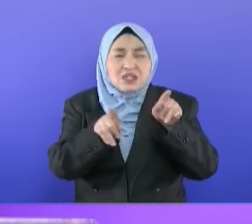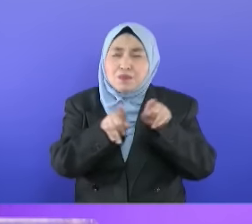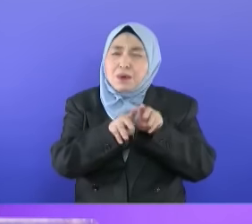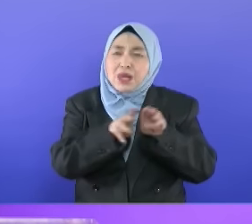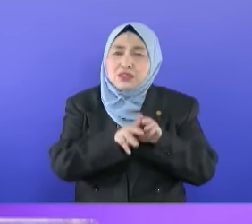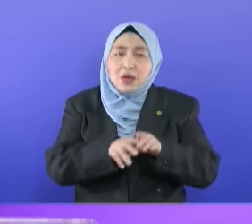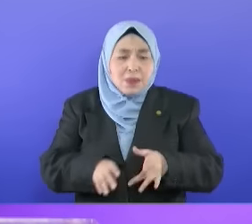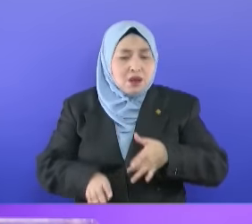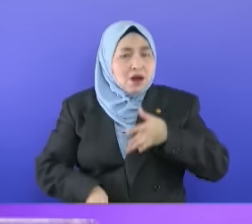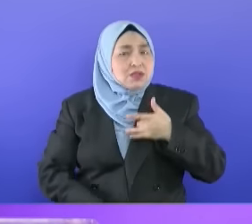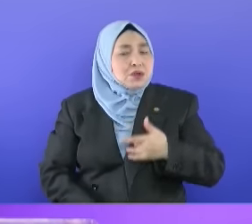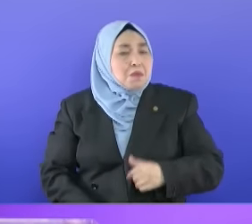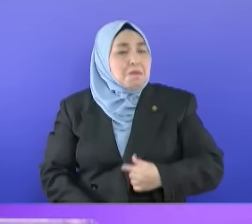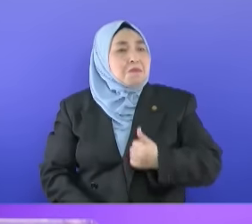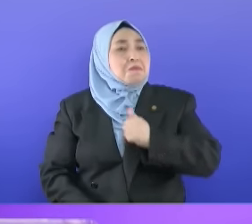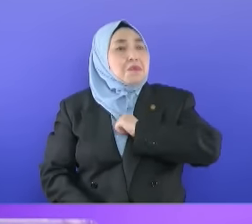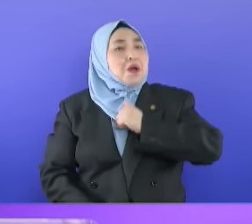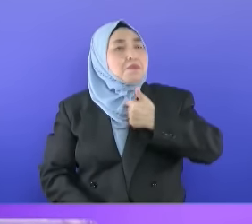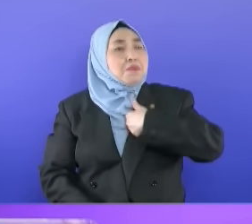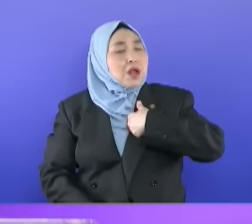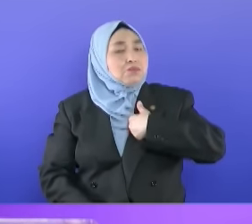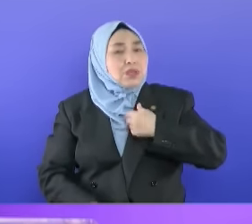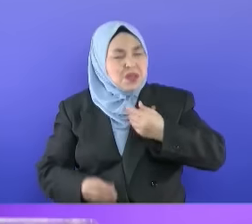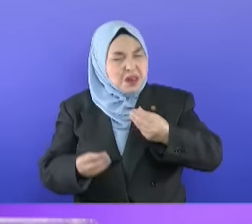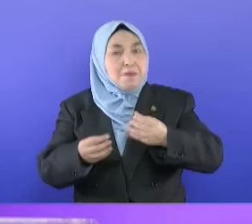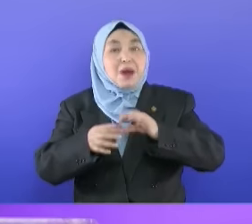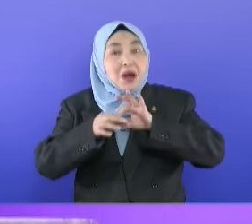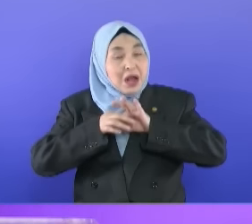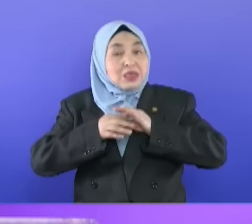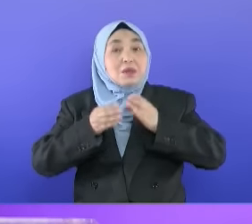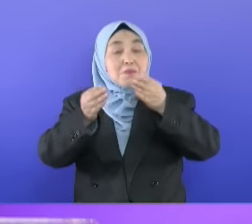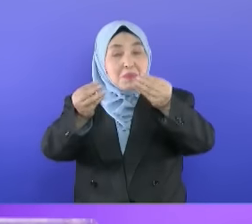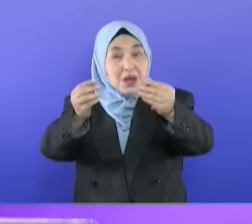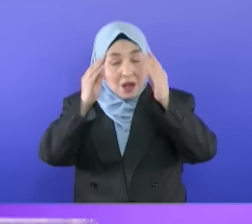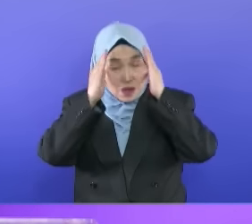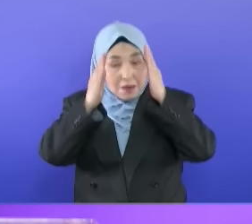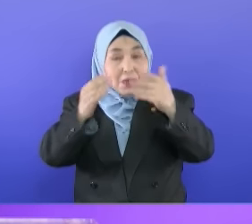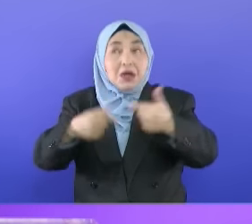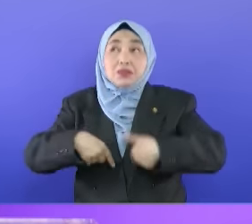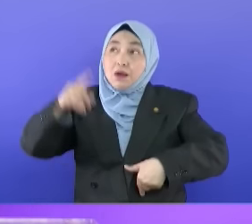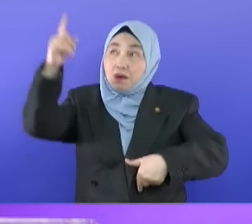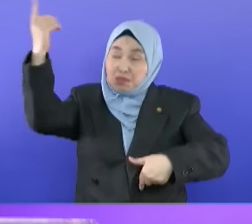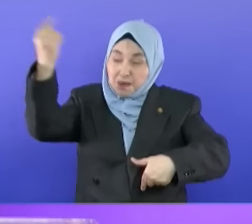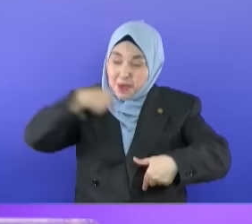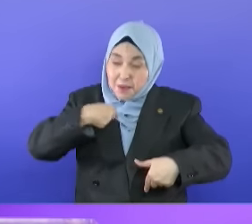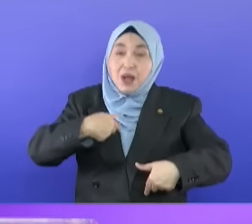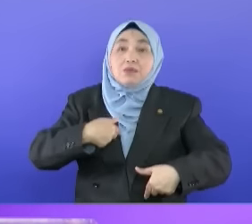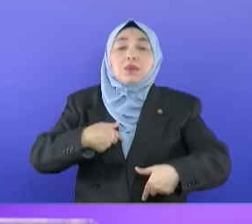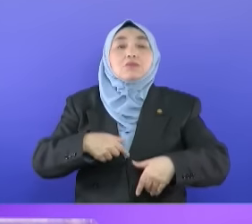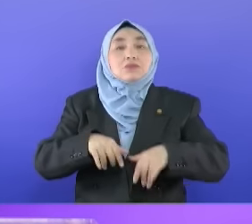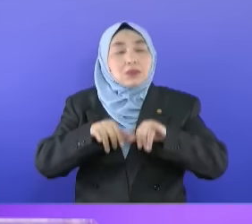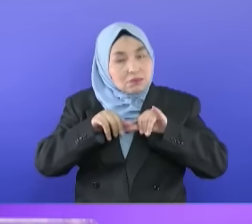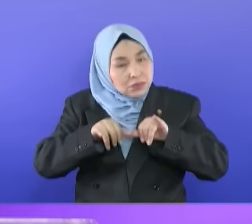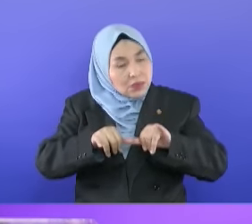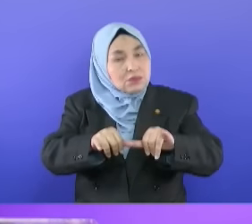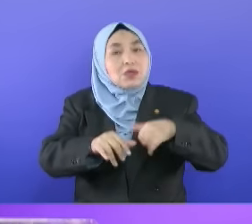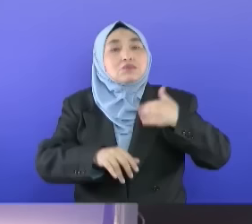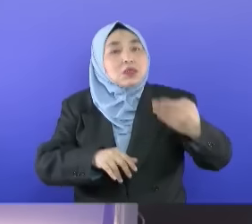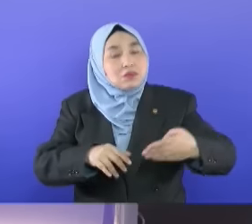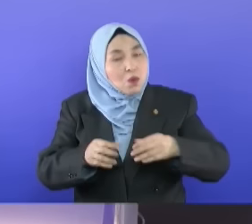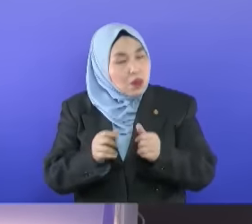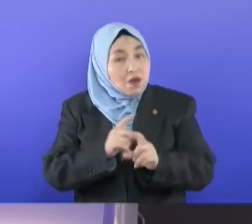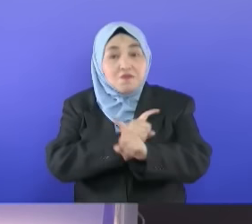enggak sendiri berhak ya diberi perhatian oleh Allah saya lebih juga perkataan ini konsisten sepanjang sejarah walaupun